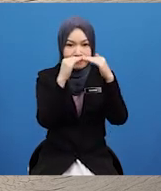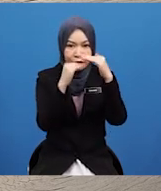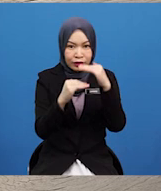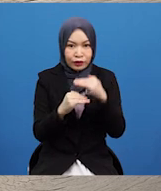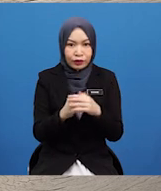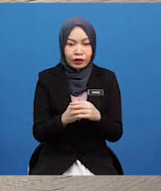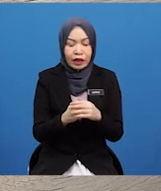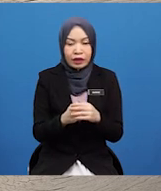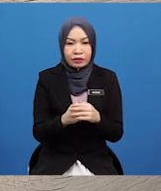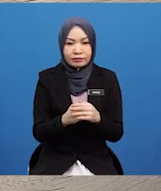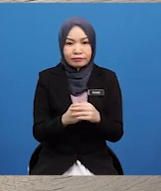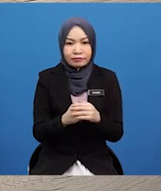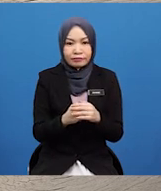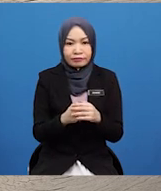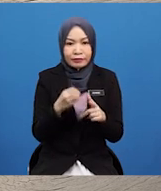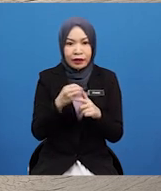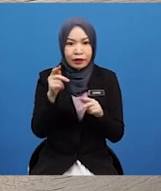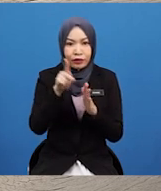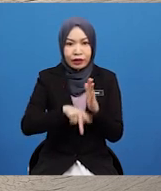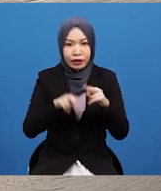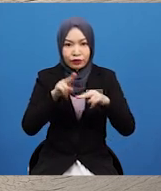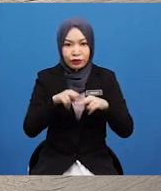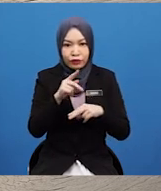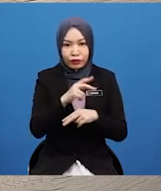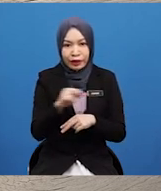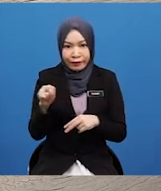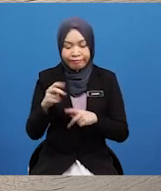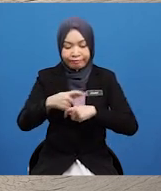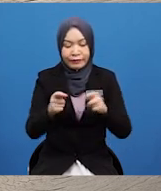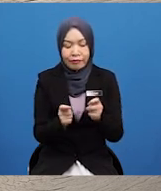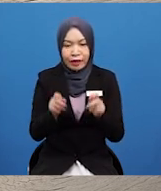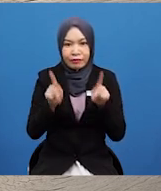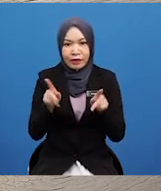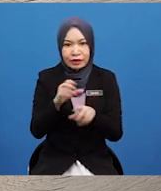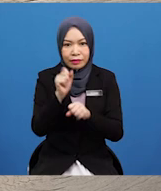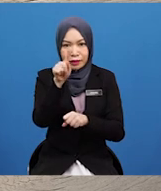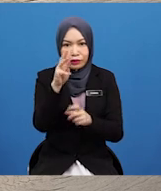kedudukan. Pelajar dapat satu markah jika betul.